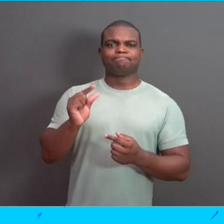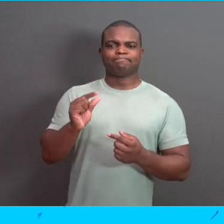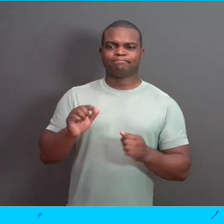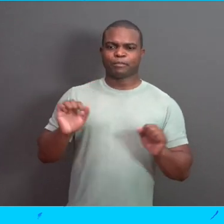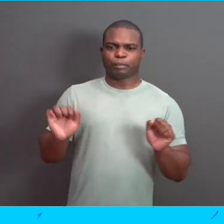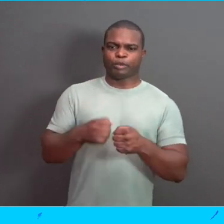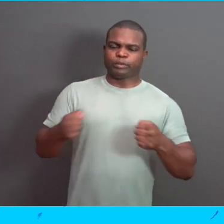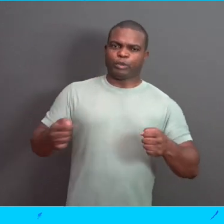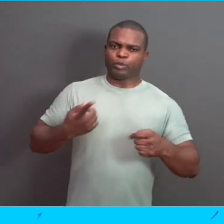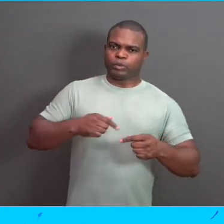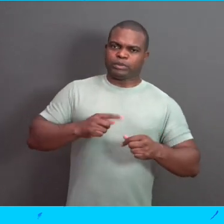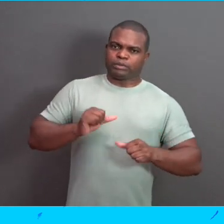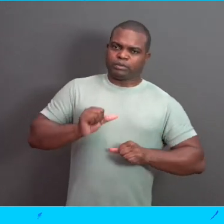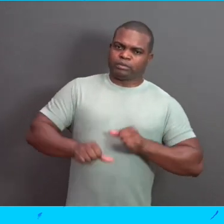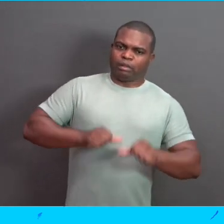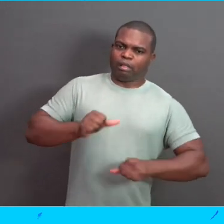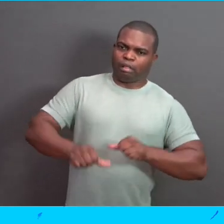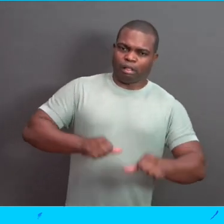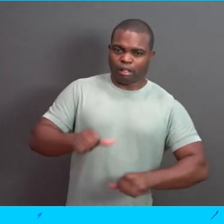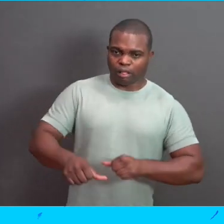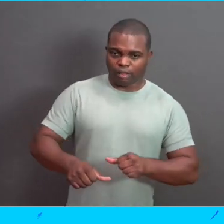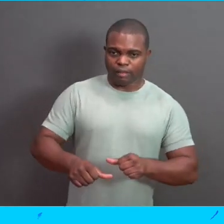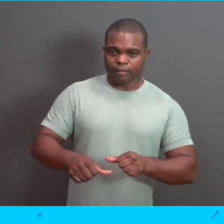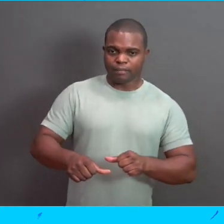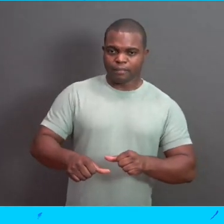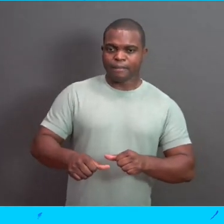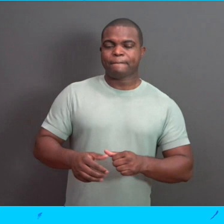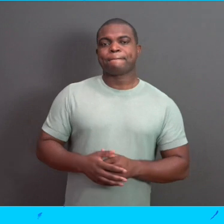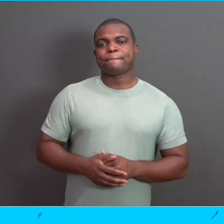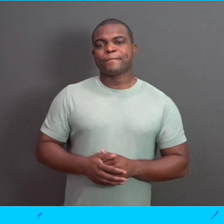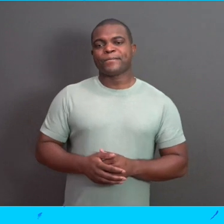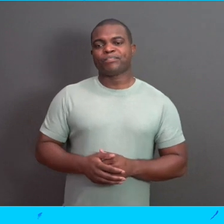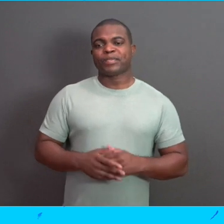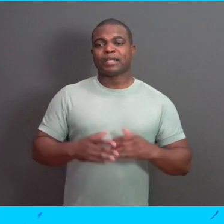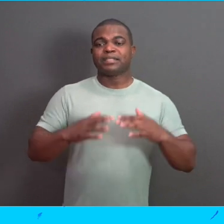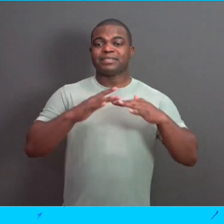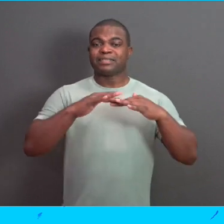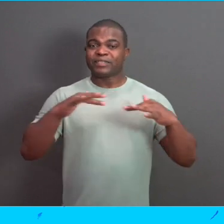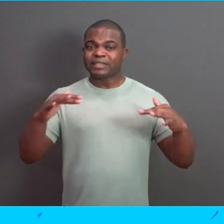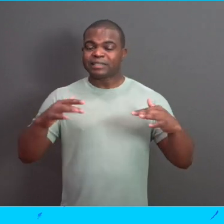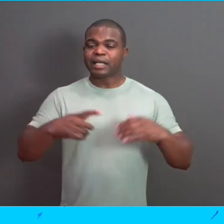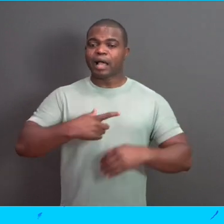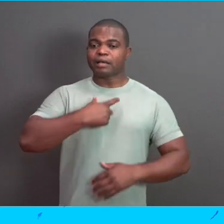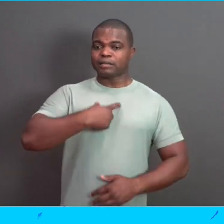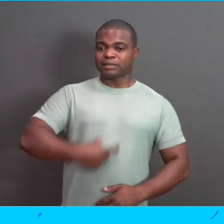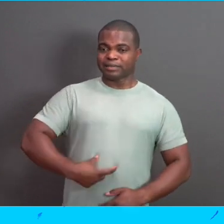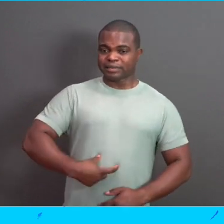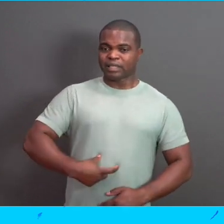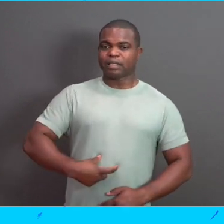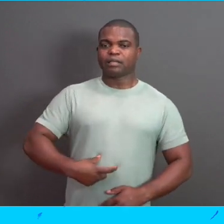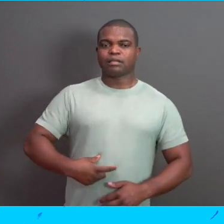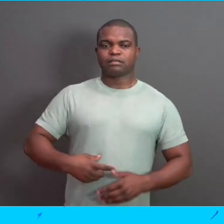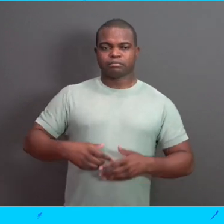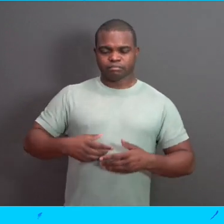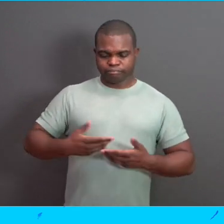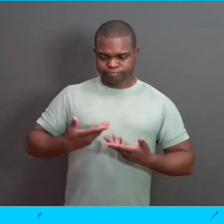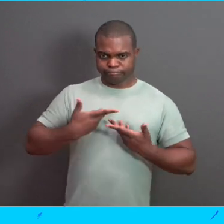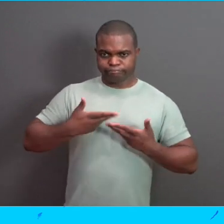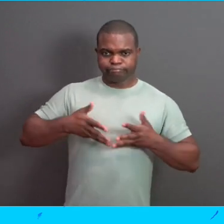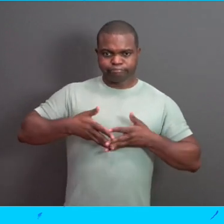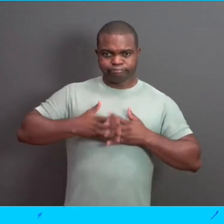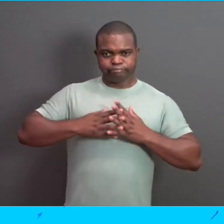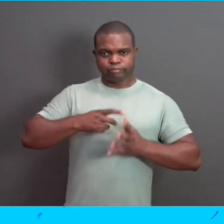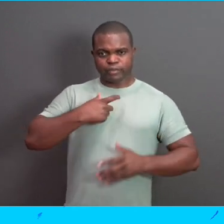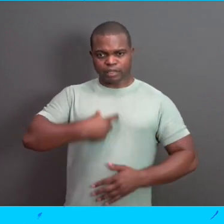des transformations psychologiques, émotionnelles, des pressions académiques, la relation de pair et une formation de vie dans